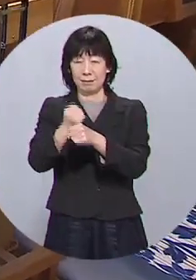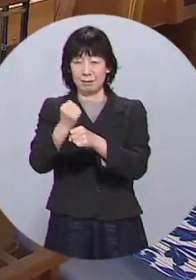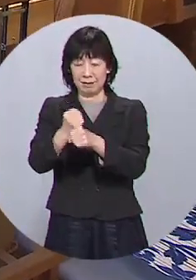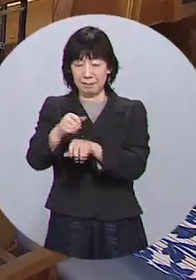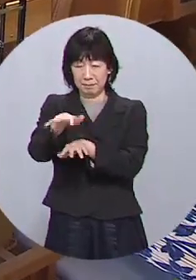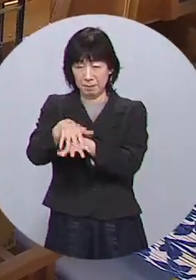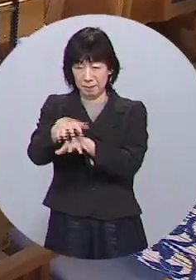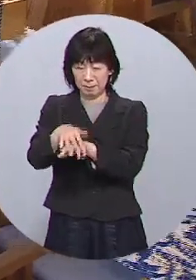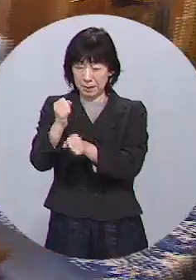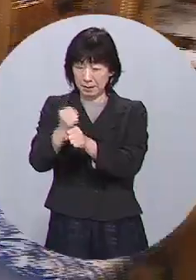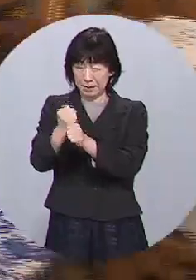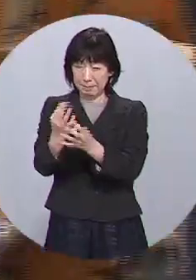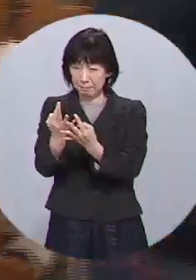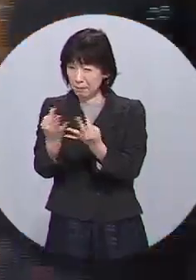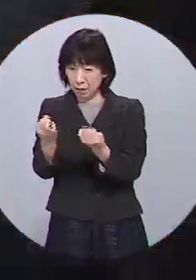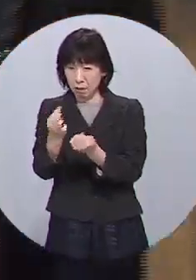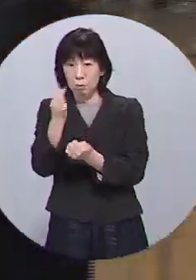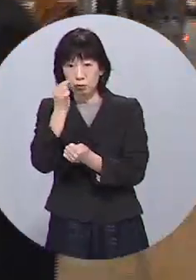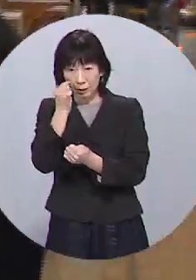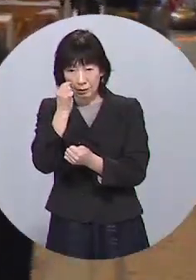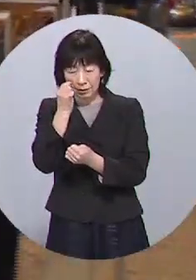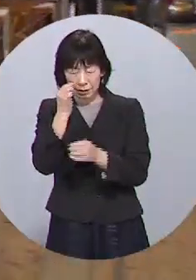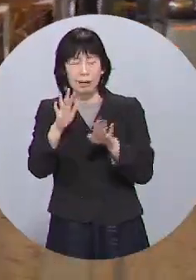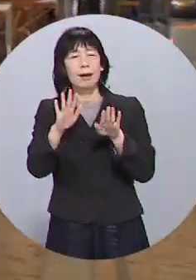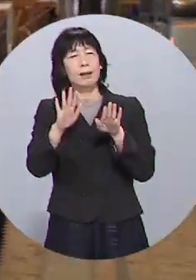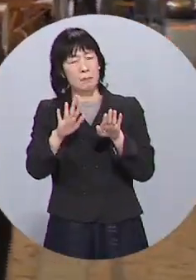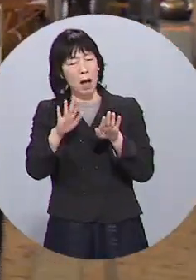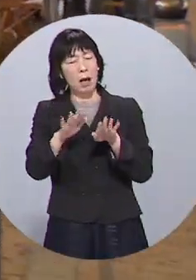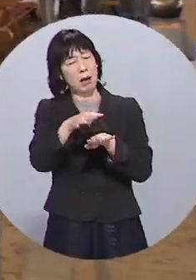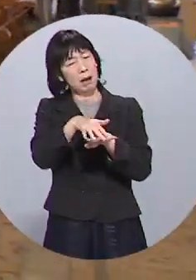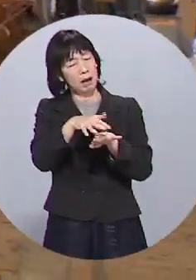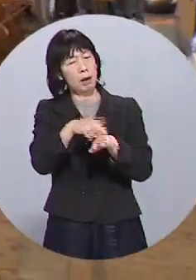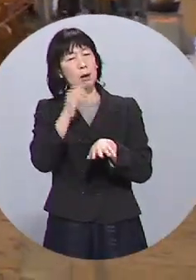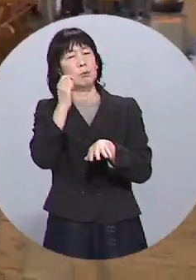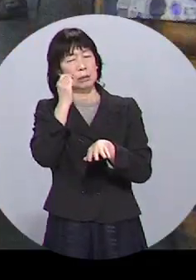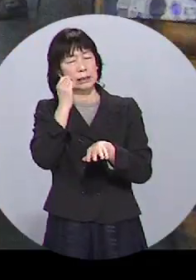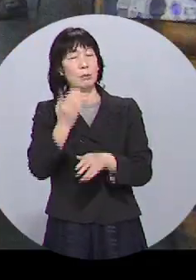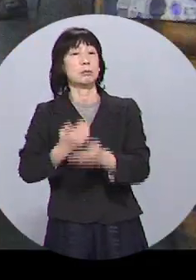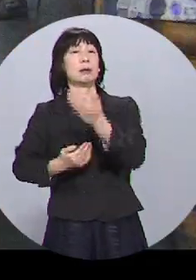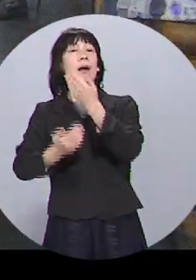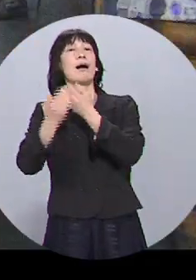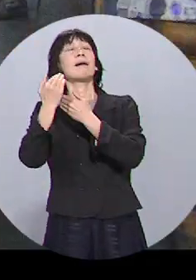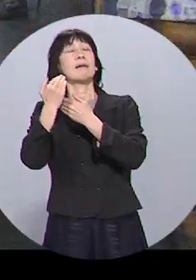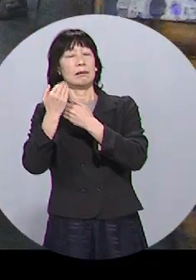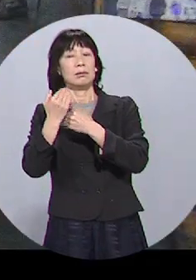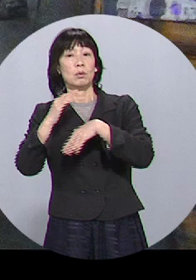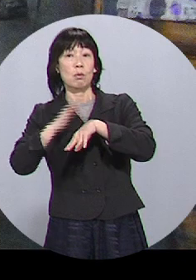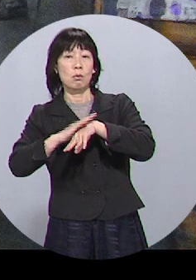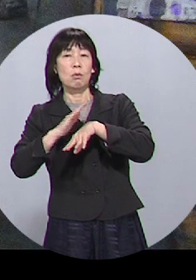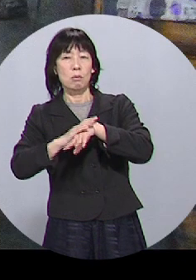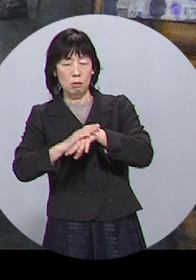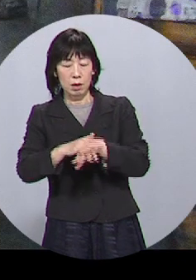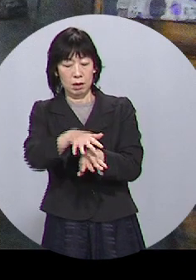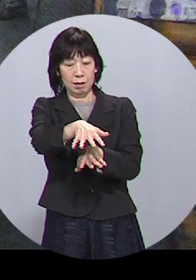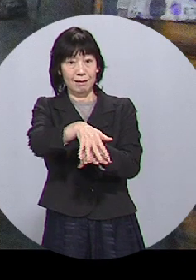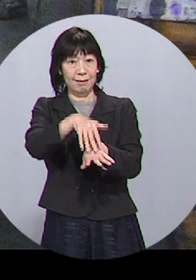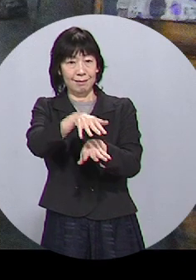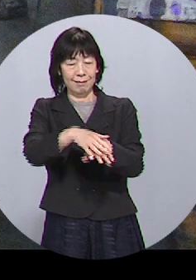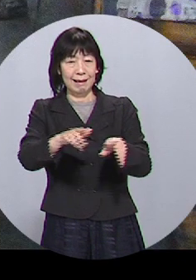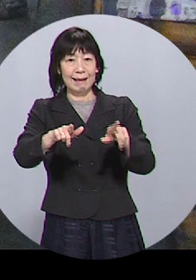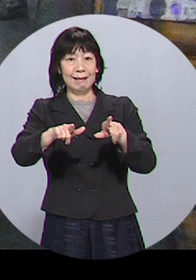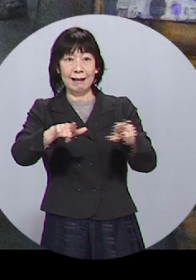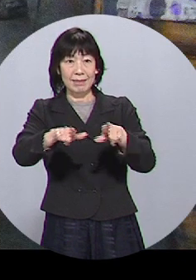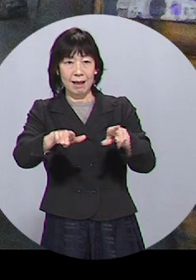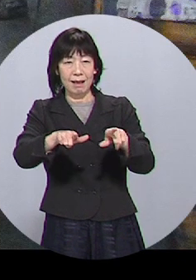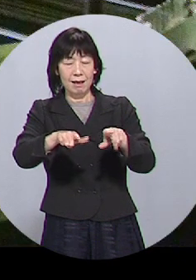難しいんじゃないですか。 今となってはそう感じるんですけど、はい、当時としてはこう型染めで大量に